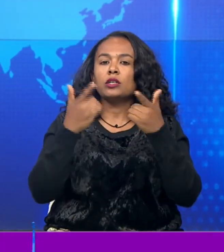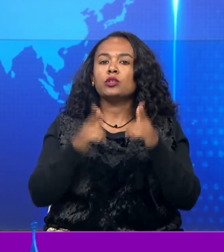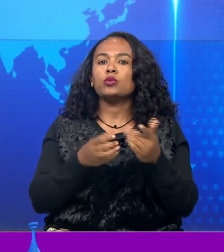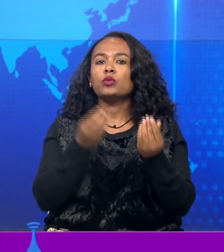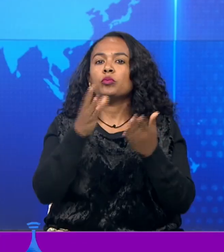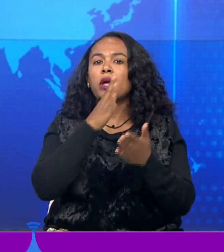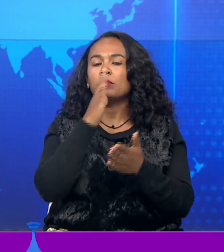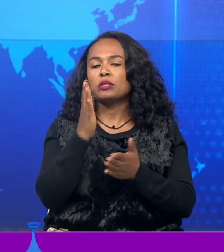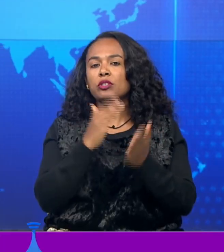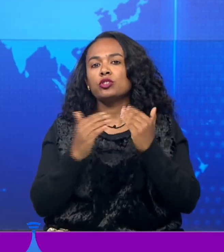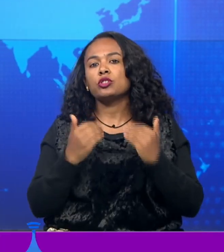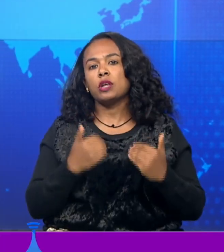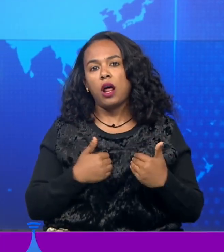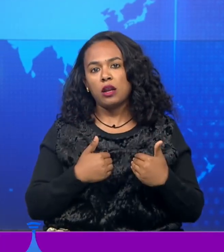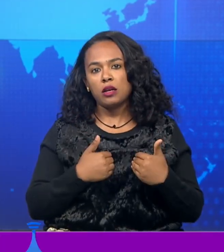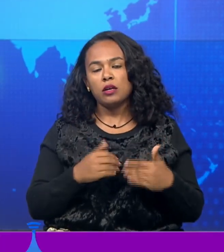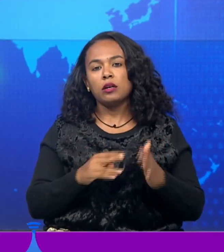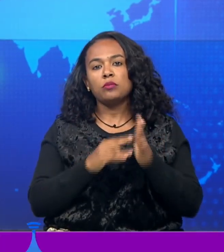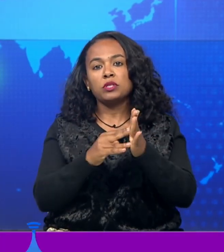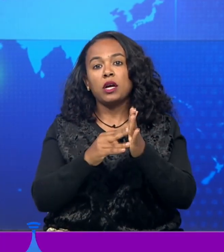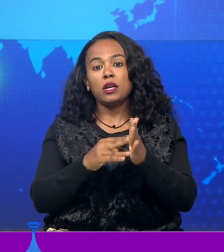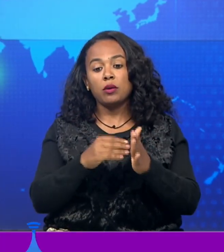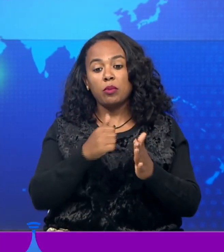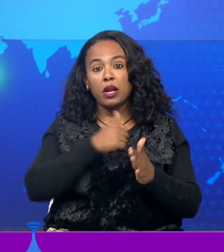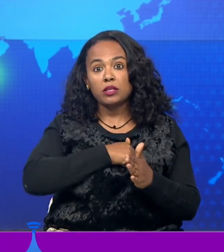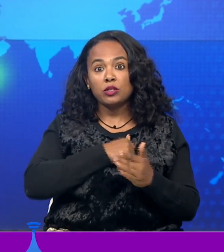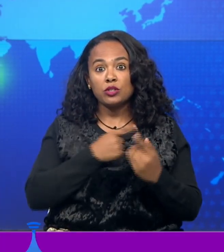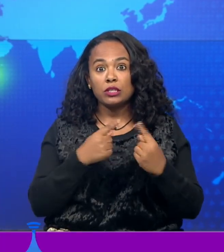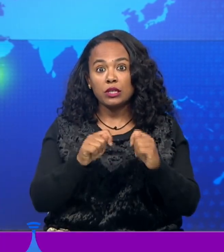ችግር አለ ይመስለኛል። ለምሳሌ እኛ በራሳችን ጥረት